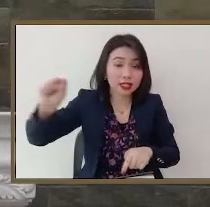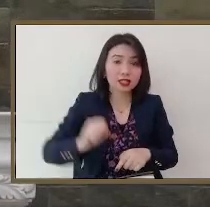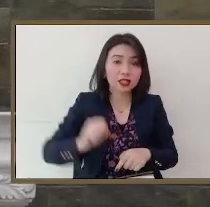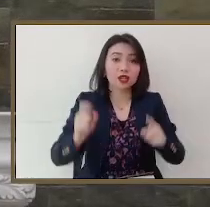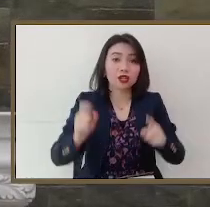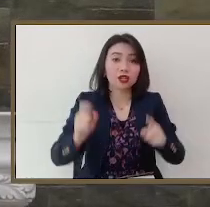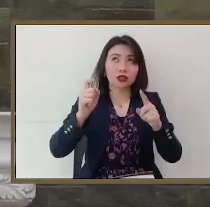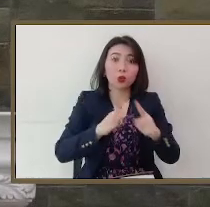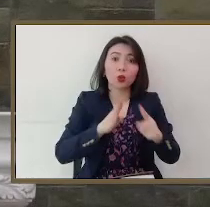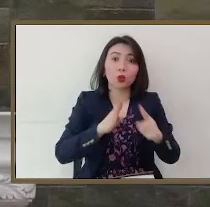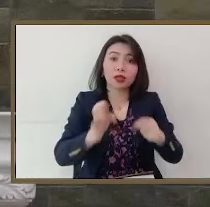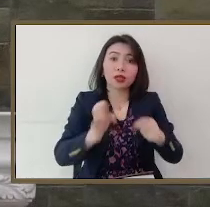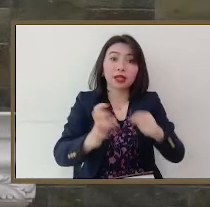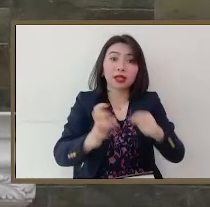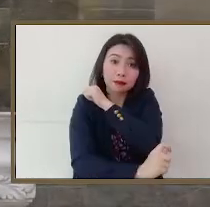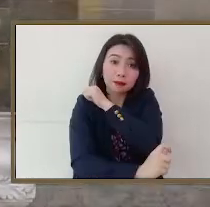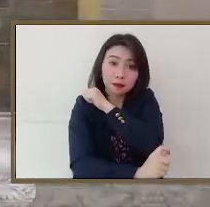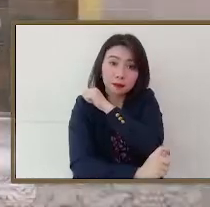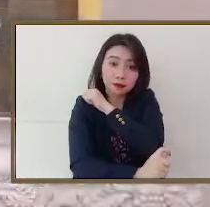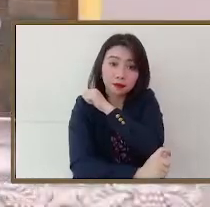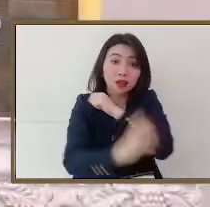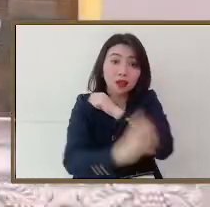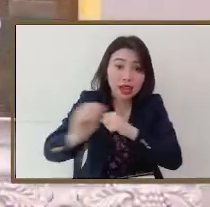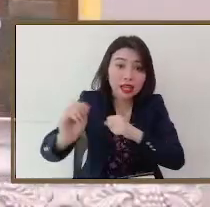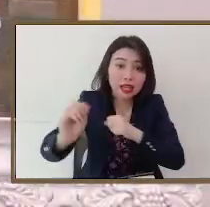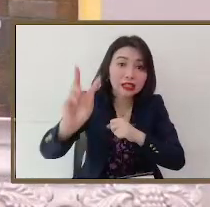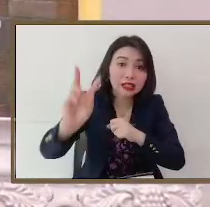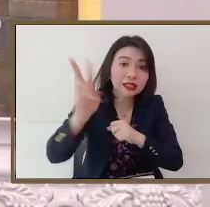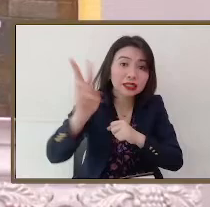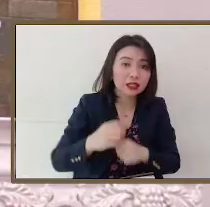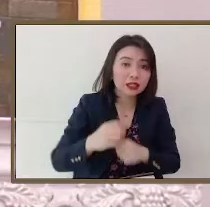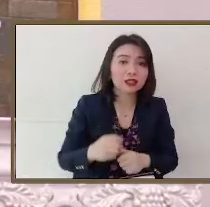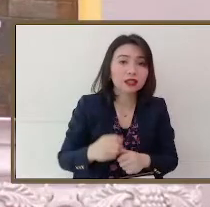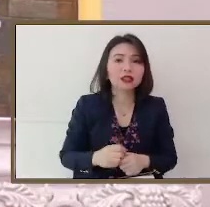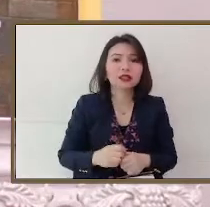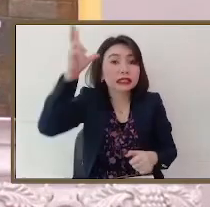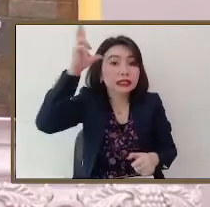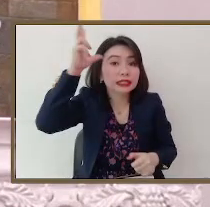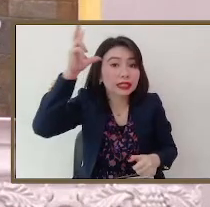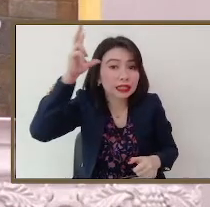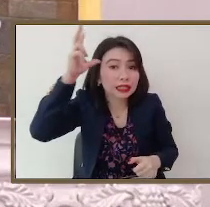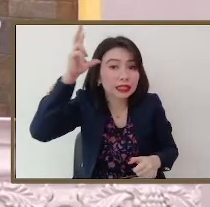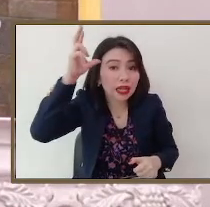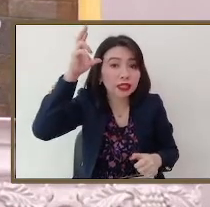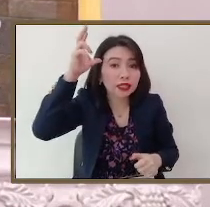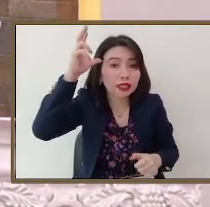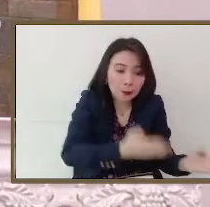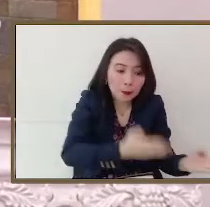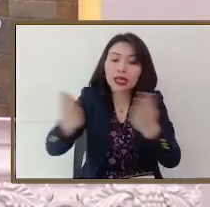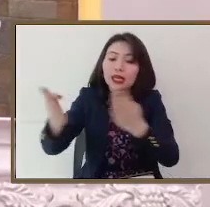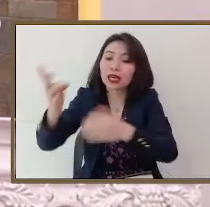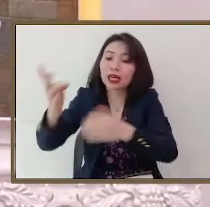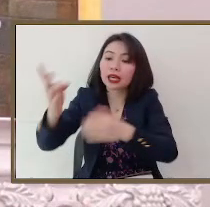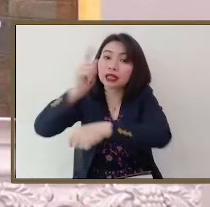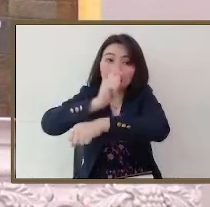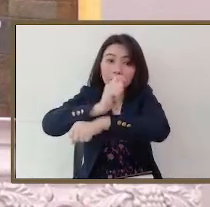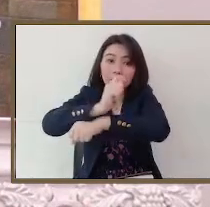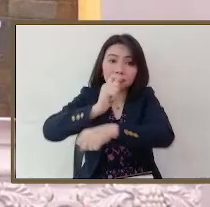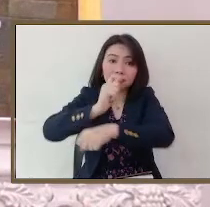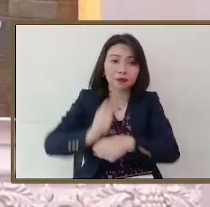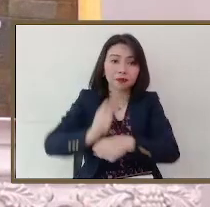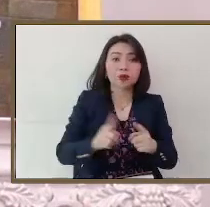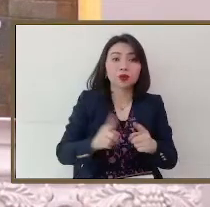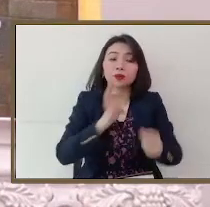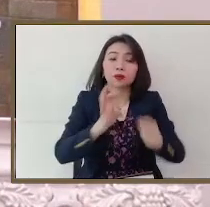dinala siya ng Diablo doon sa top ng templo para itemp. Okay?